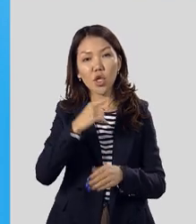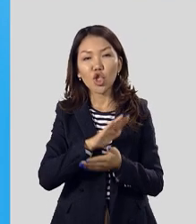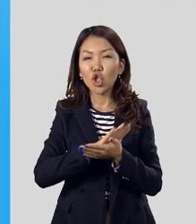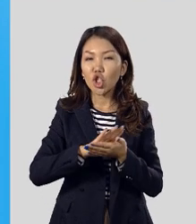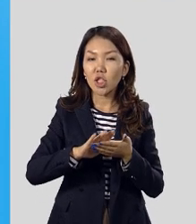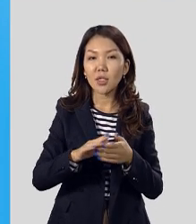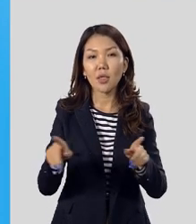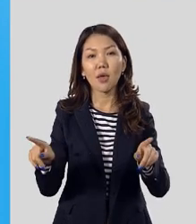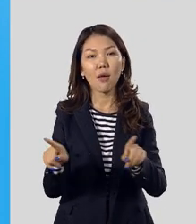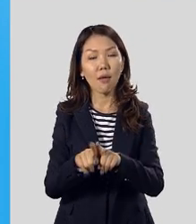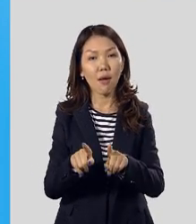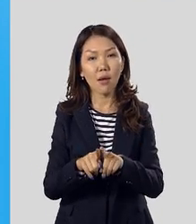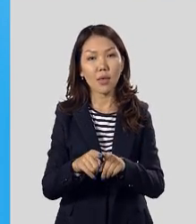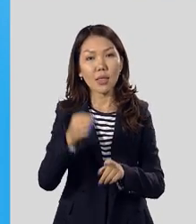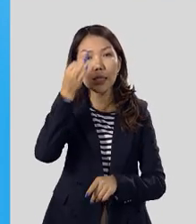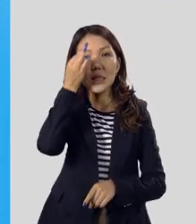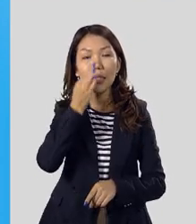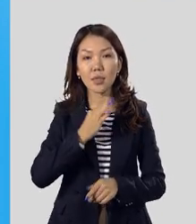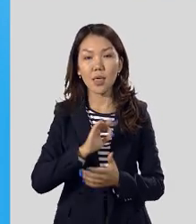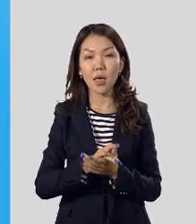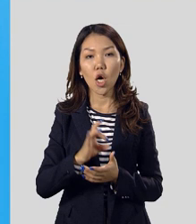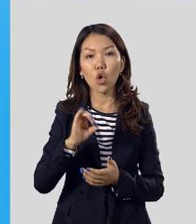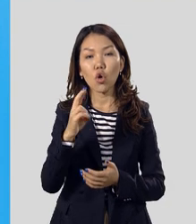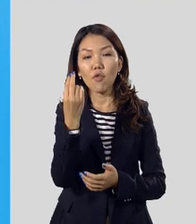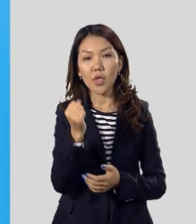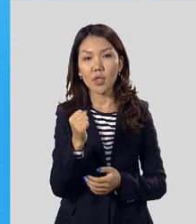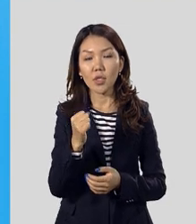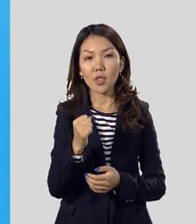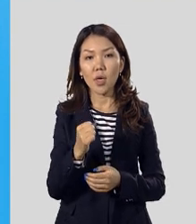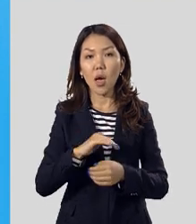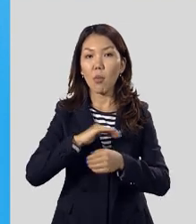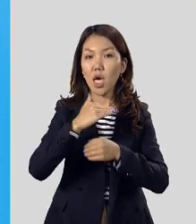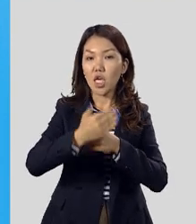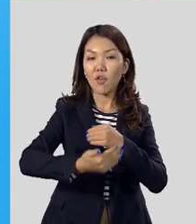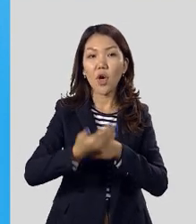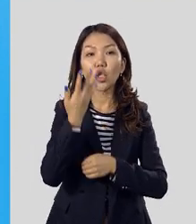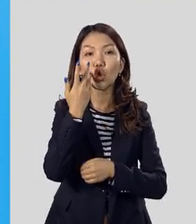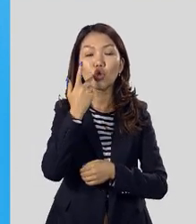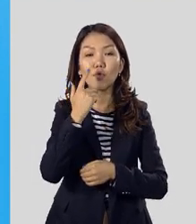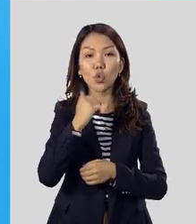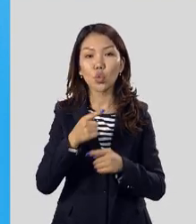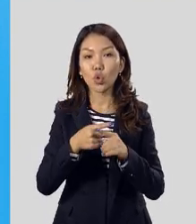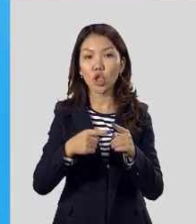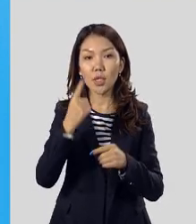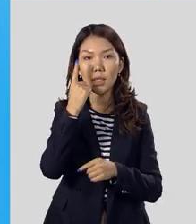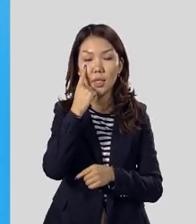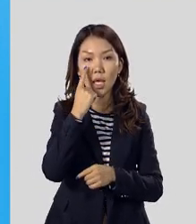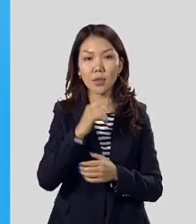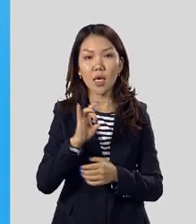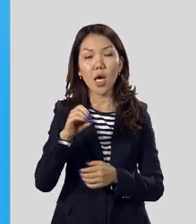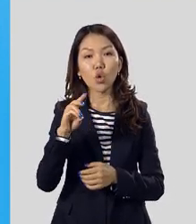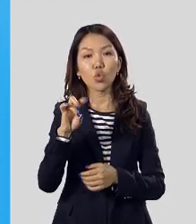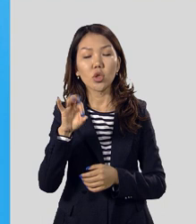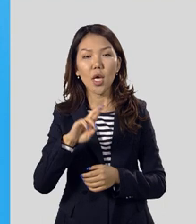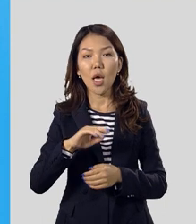слеза». Роговица покрывает цветную часть глаза, радужную оболочку.